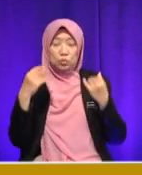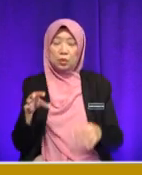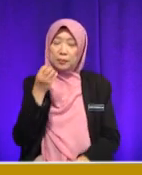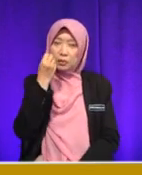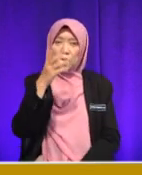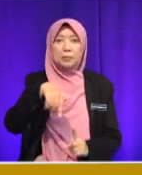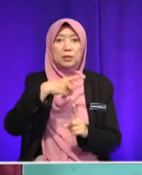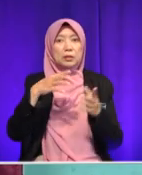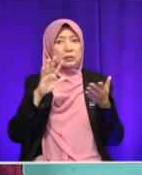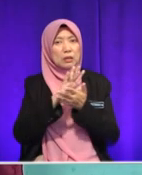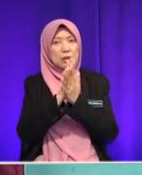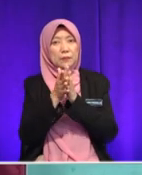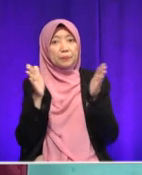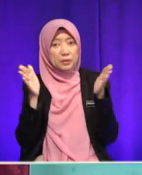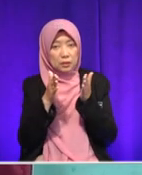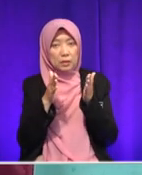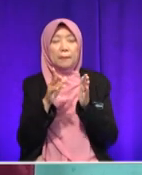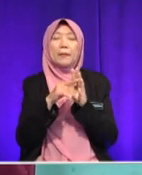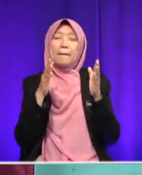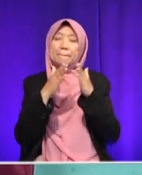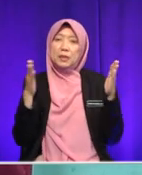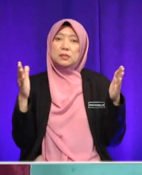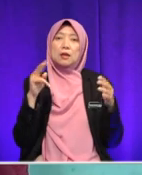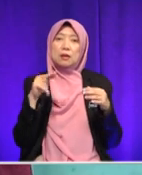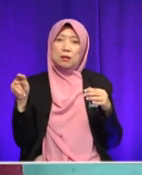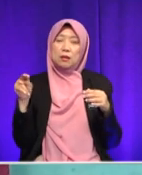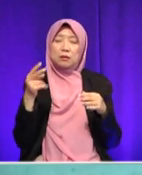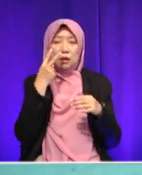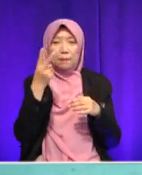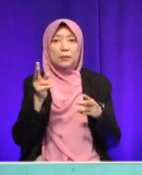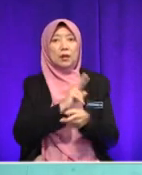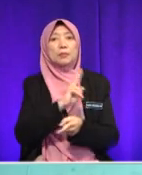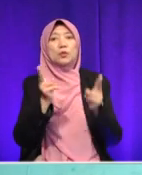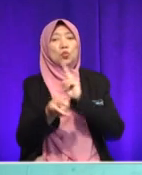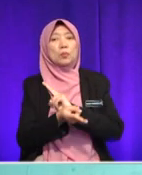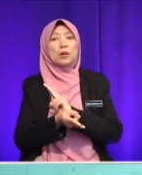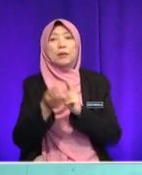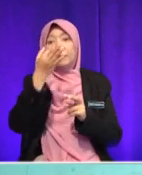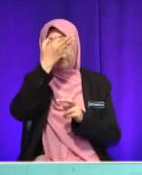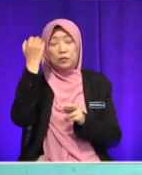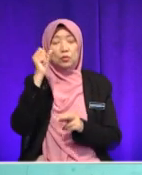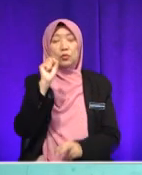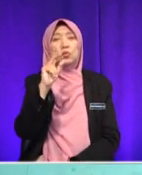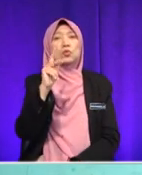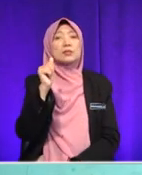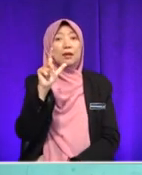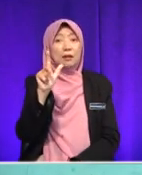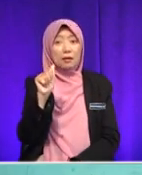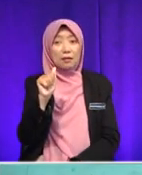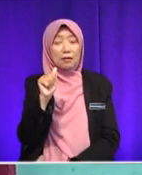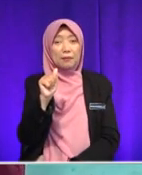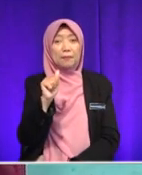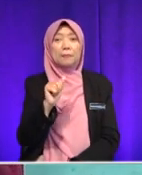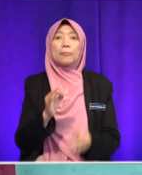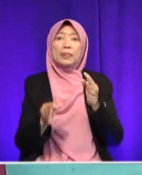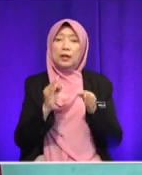menjadi kecil namanya pembesaran. Okey, di mana anda akan nampak perubahannya adalah di faktor skala. Kalau anda lihat